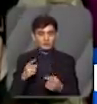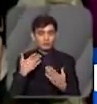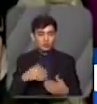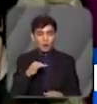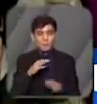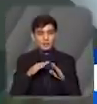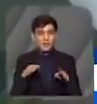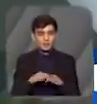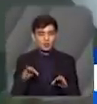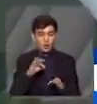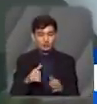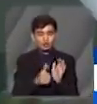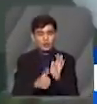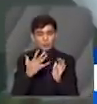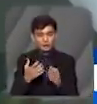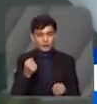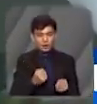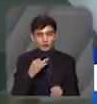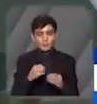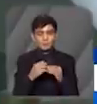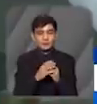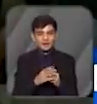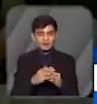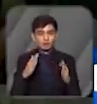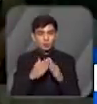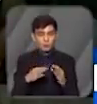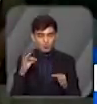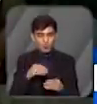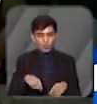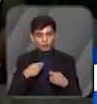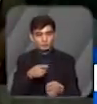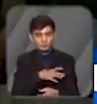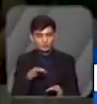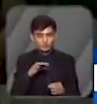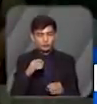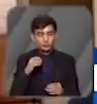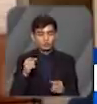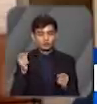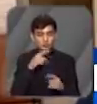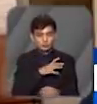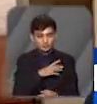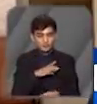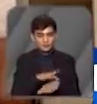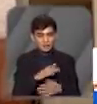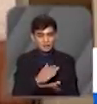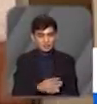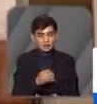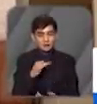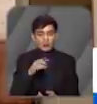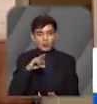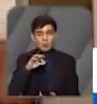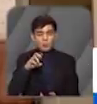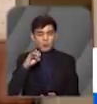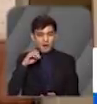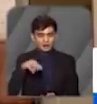Ал пирамидаға тігілген 65 көлік пен 15 баспана анықталған. Бұдан басқа да мүліктер тәркіленген. Эсте ломбардтың